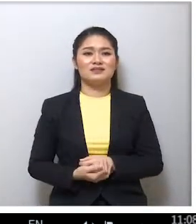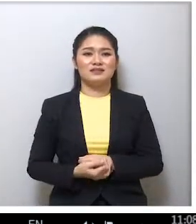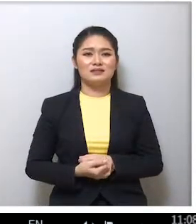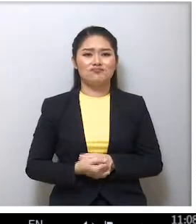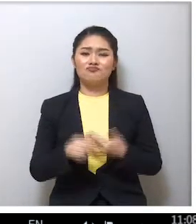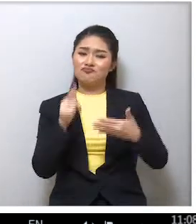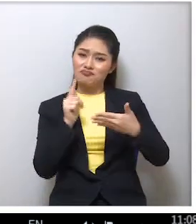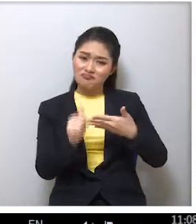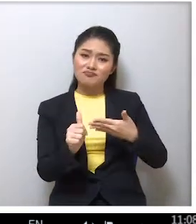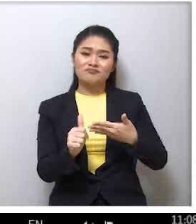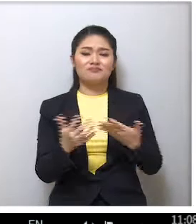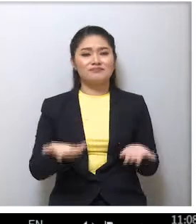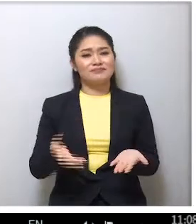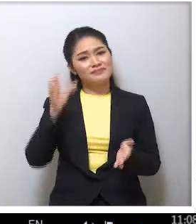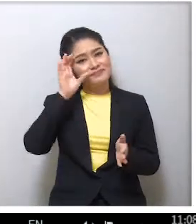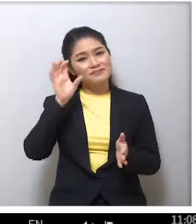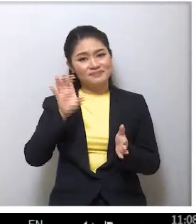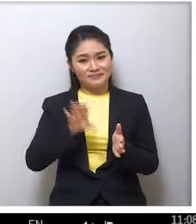เป็นโปร่งใสนะครับลองหา